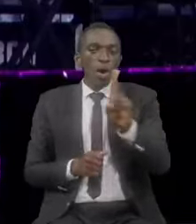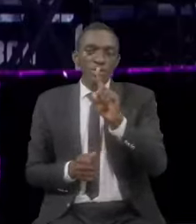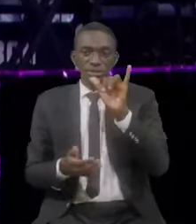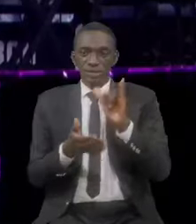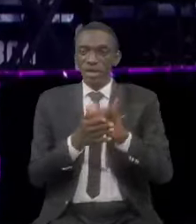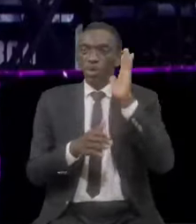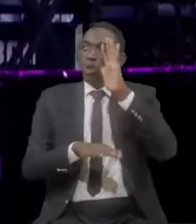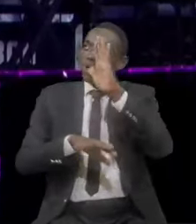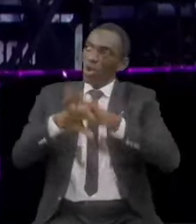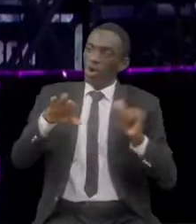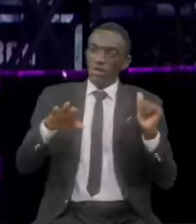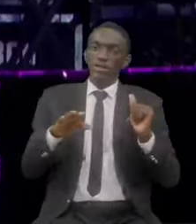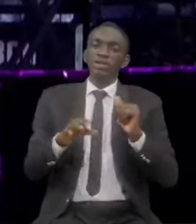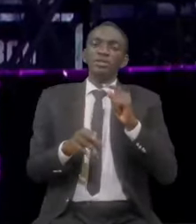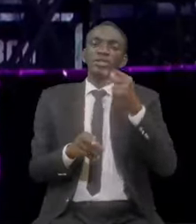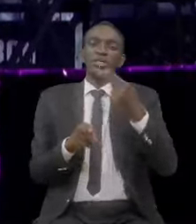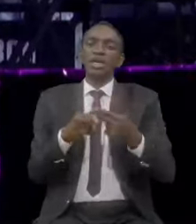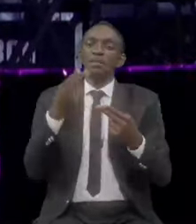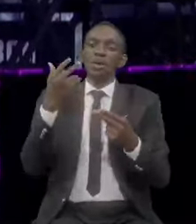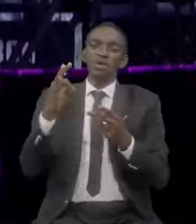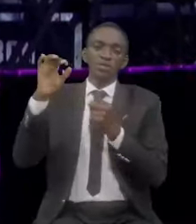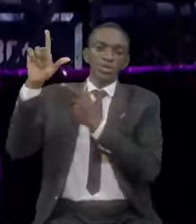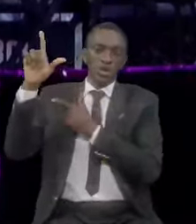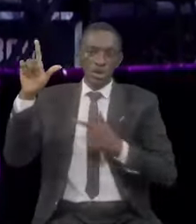invoquera le nom du Seigneur